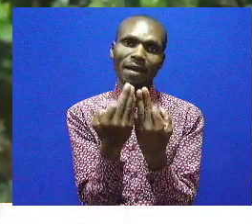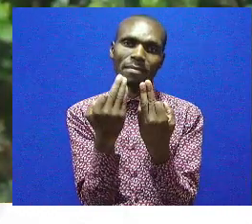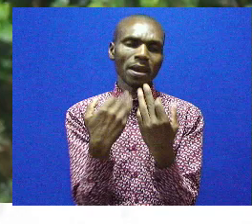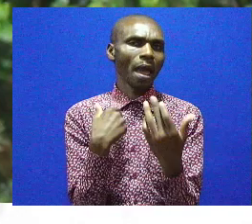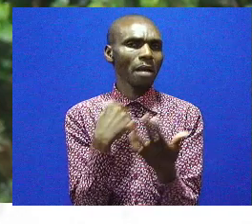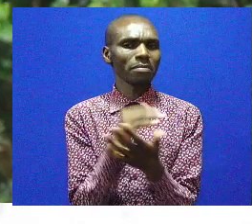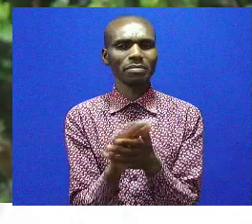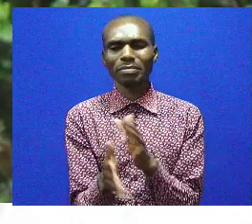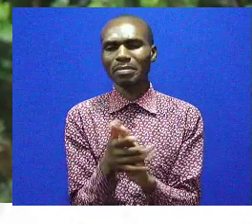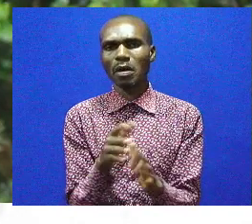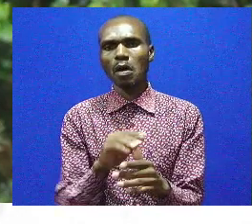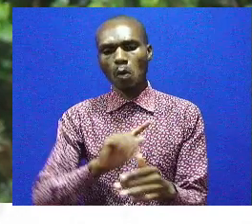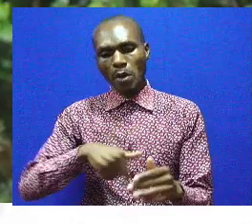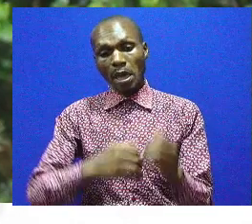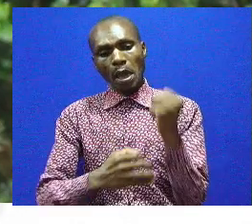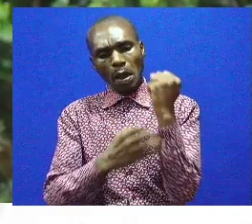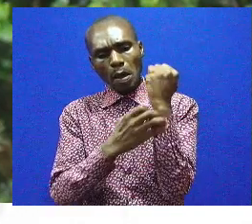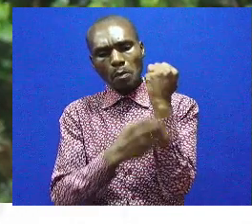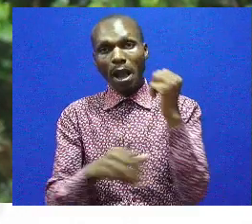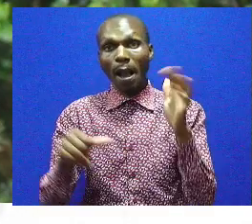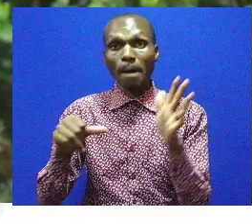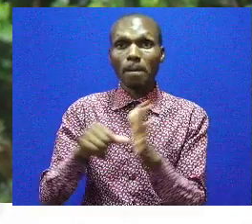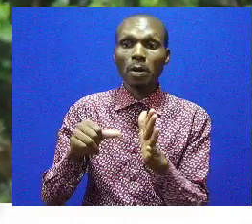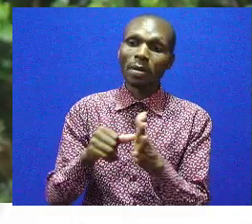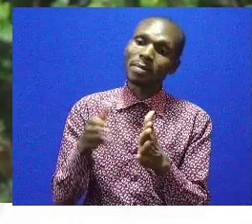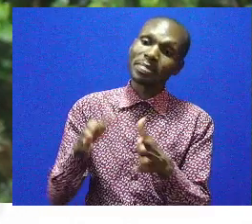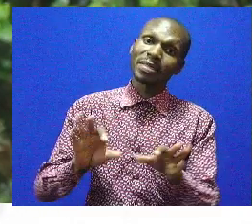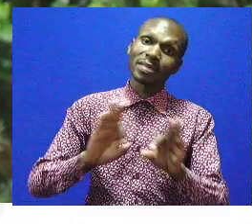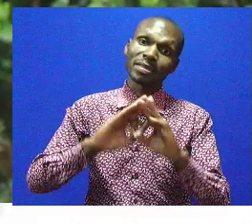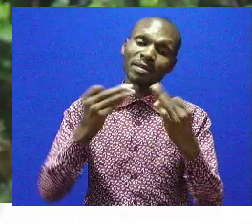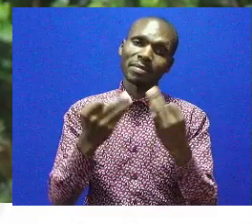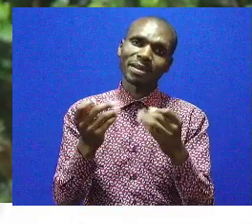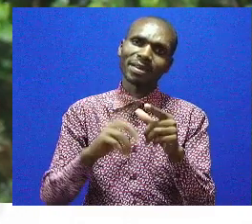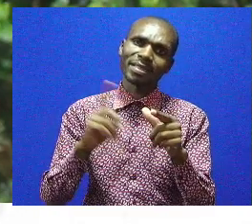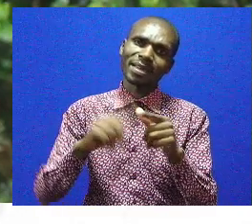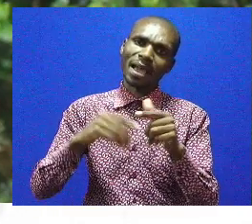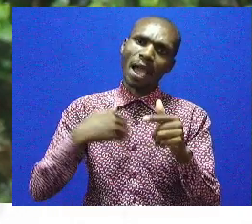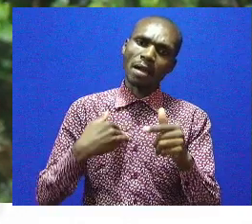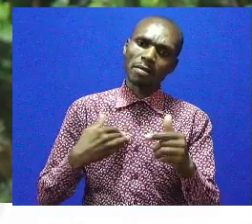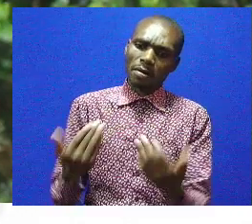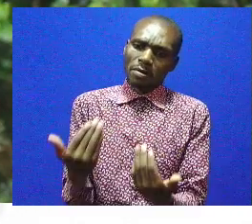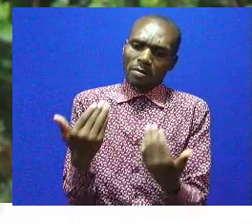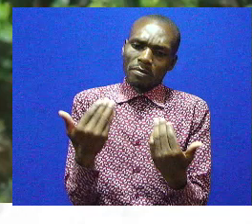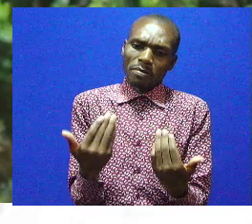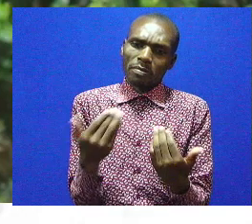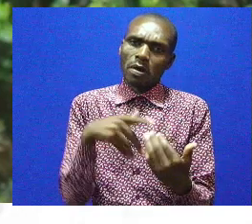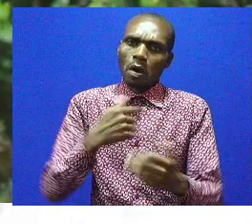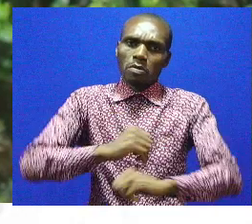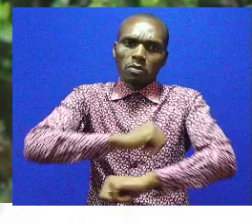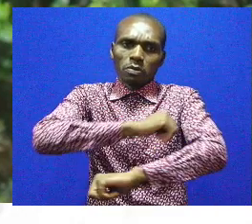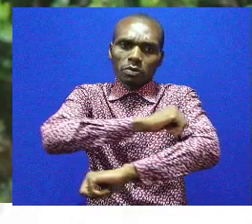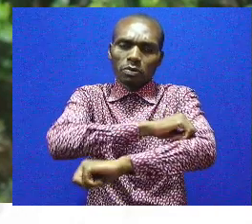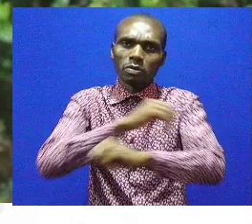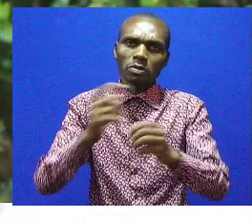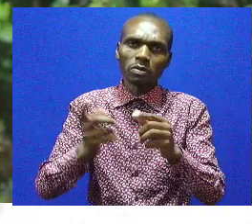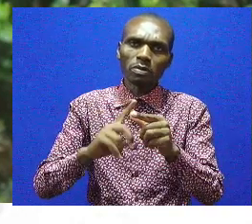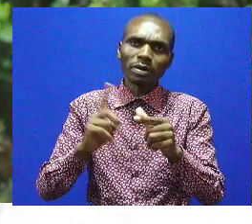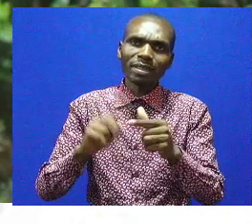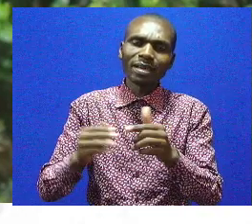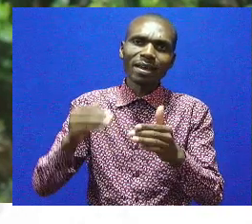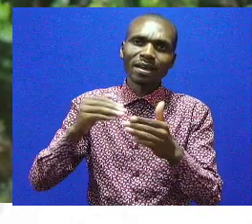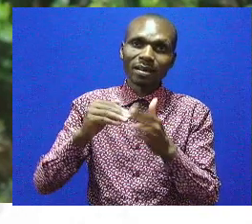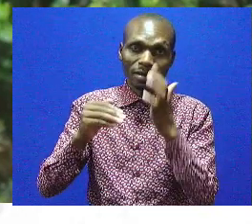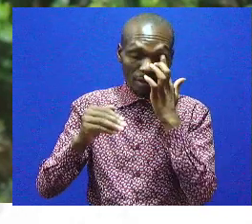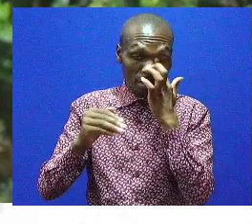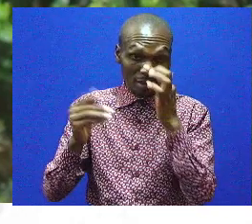nkoyo uko ngumbura ororo kera abantu bandi barobora bake bari ku skuru no nyambara wo